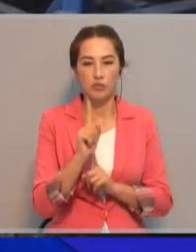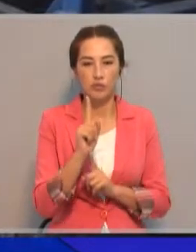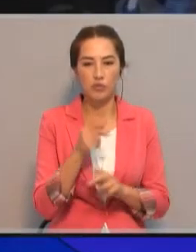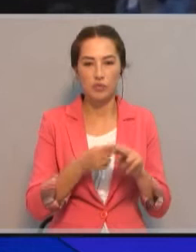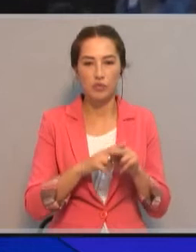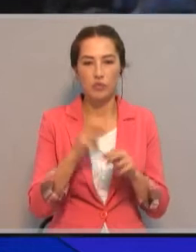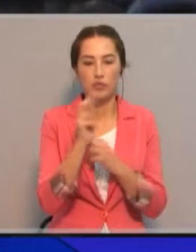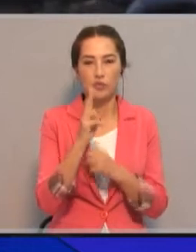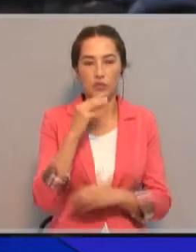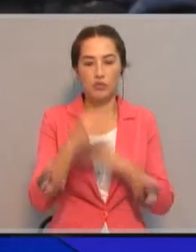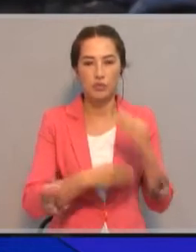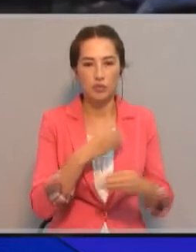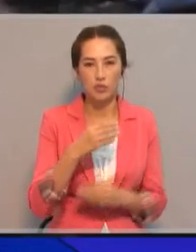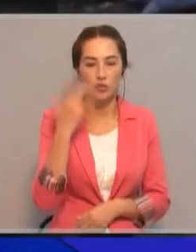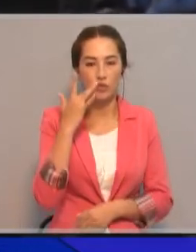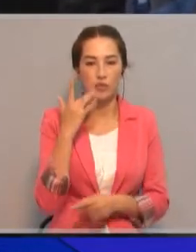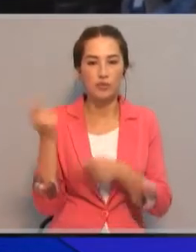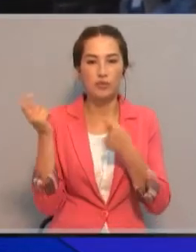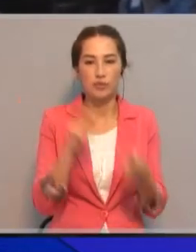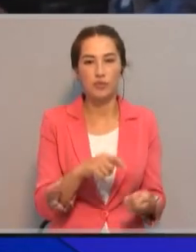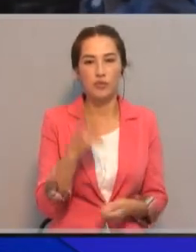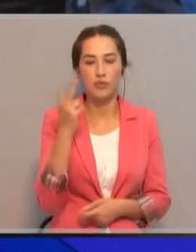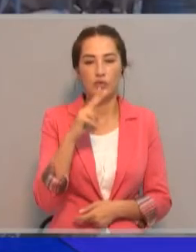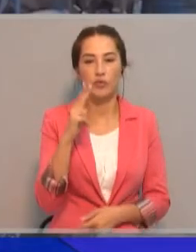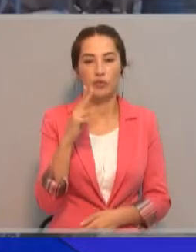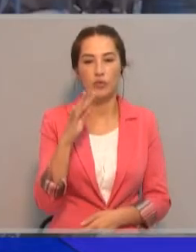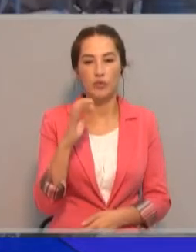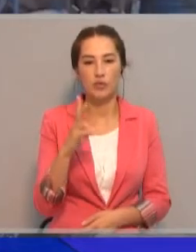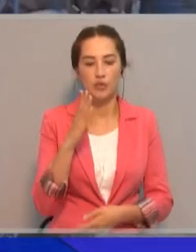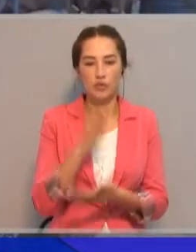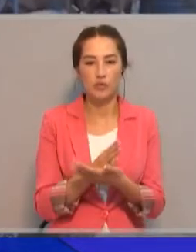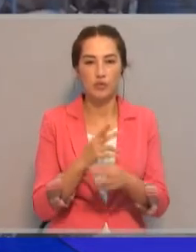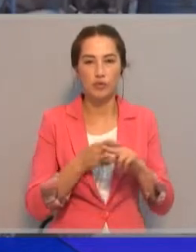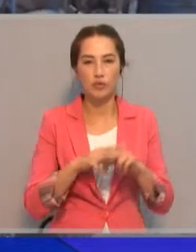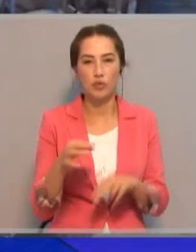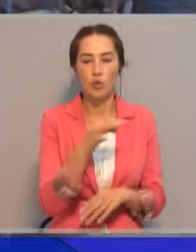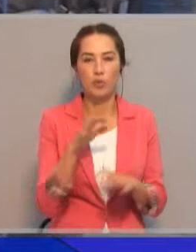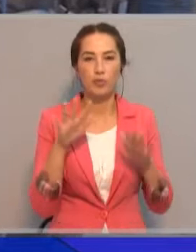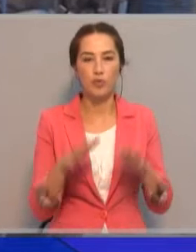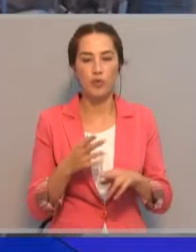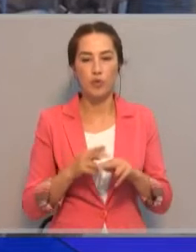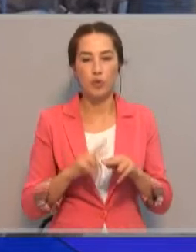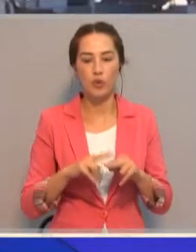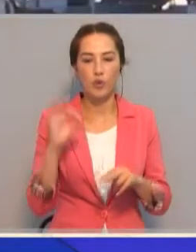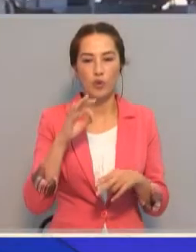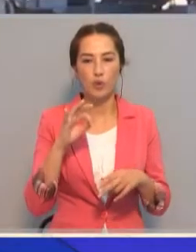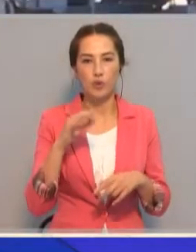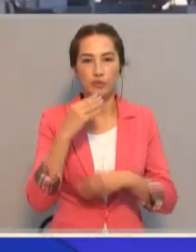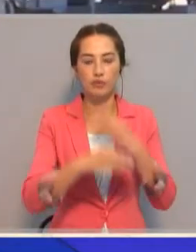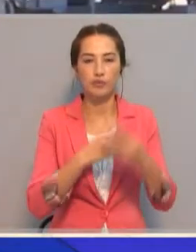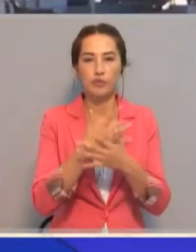Онда 12 комбайн мен шет елден әкелінген 2 Джон Дир техникасы бар. Ал аудан бойынша ауыл шаруашылығы техникалары